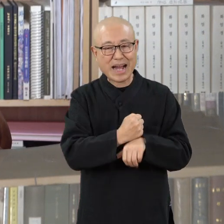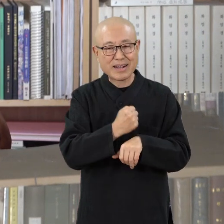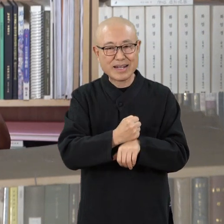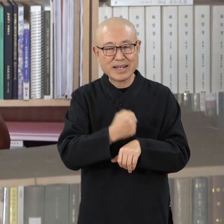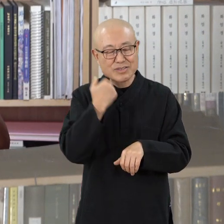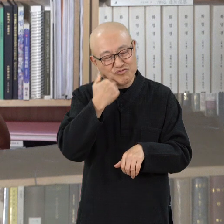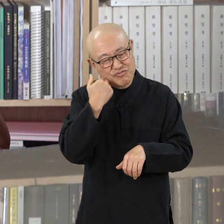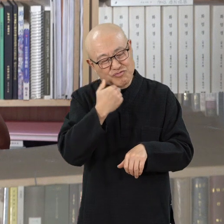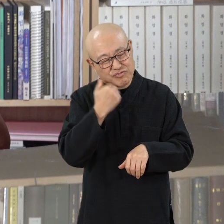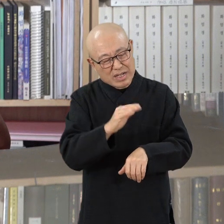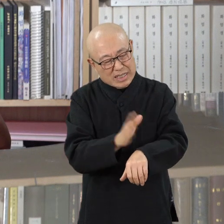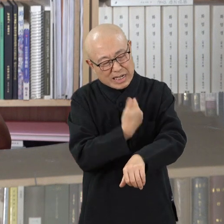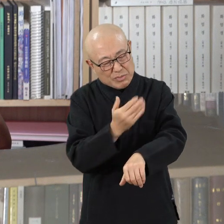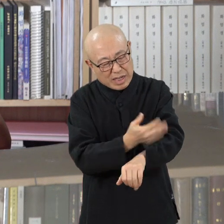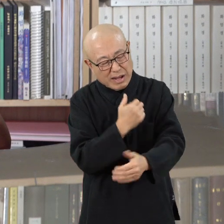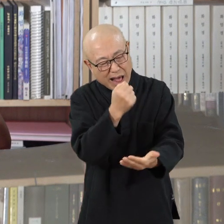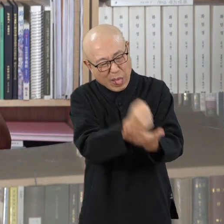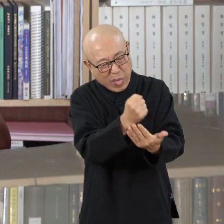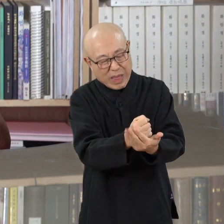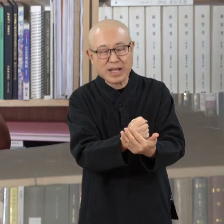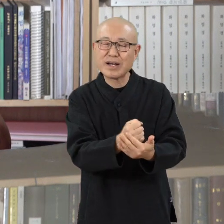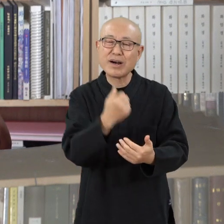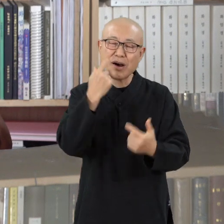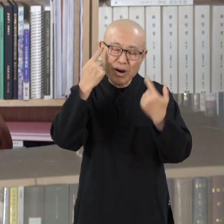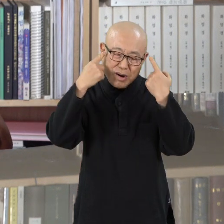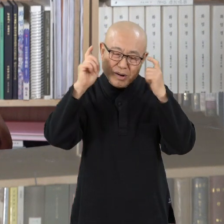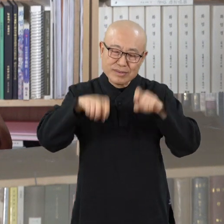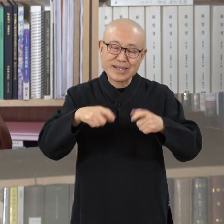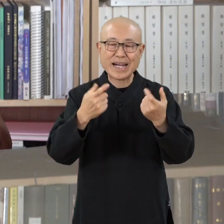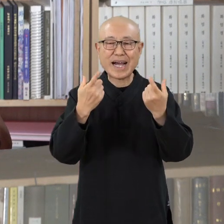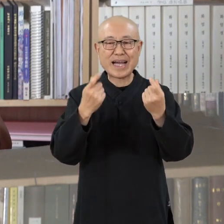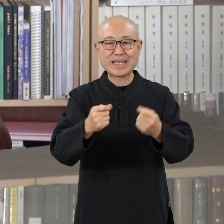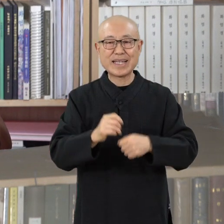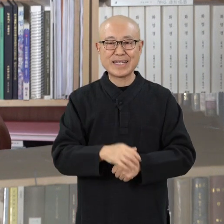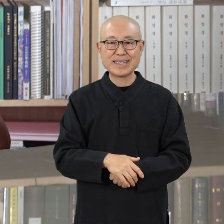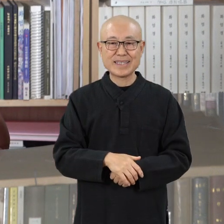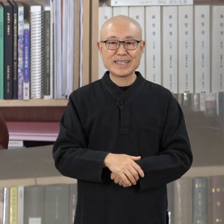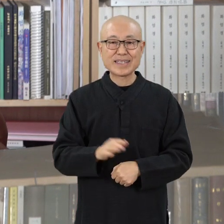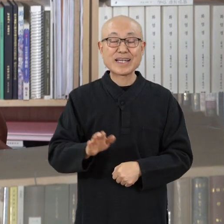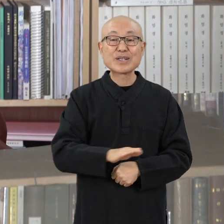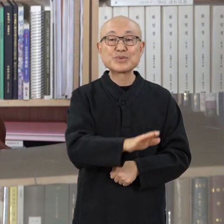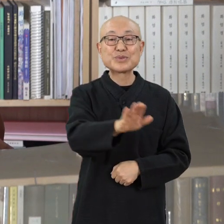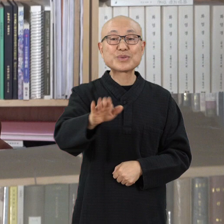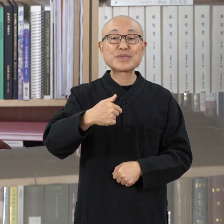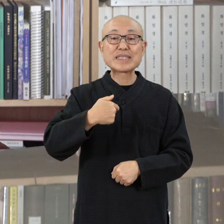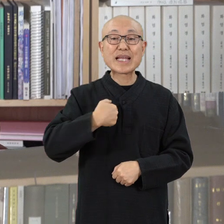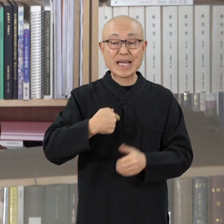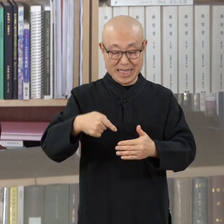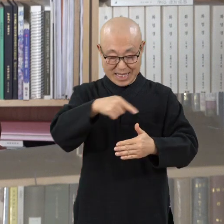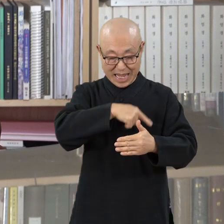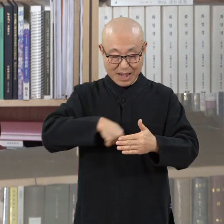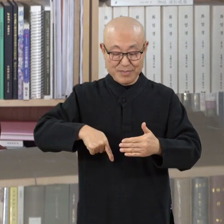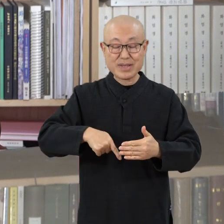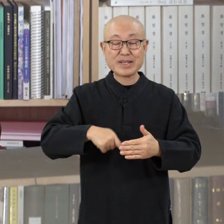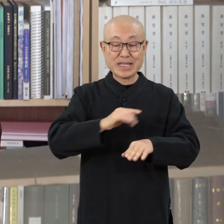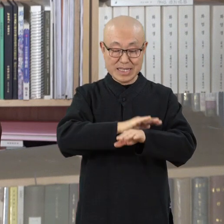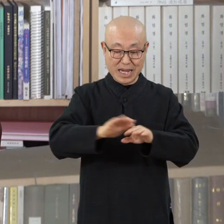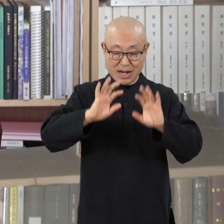남에게 전가하는 그것은 어리석다. 그러기 위해서는 우리는 내 내면의 세계를